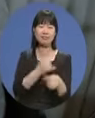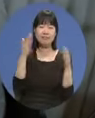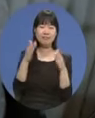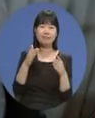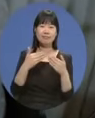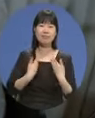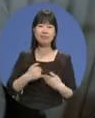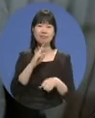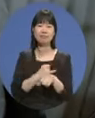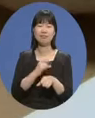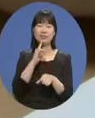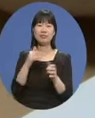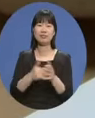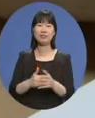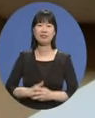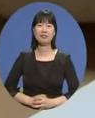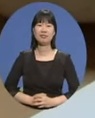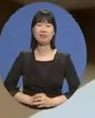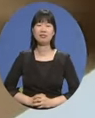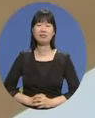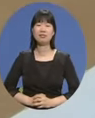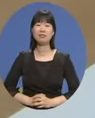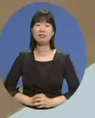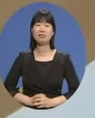집중력을 유지할 수가 있었어요.